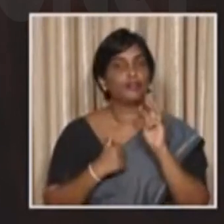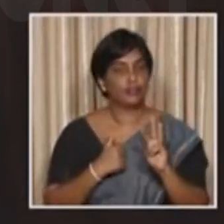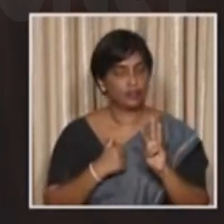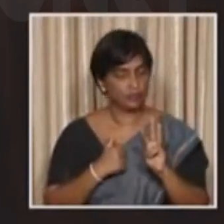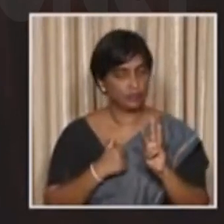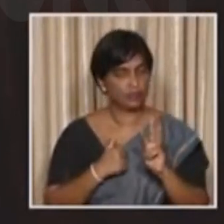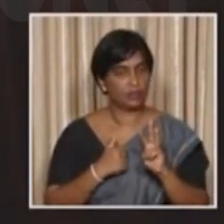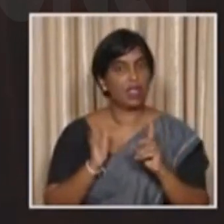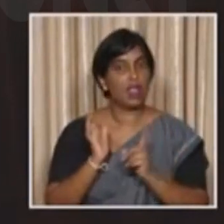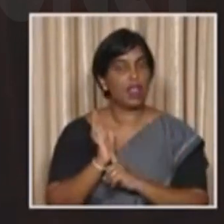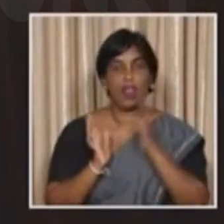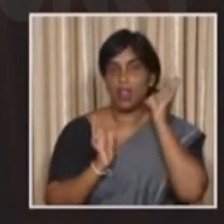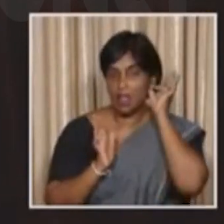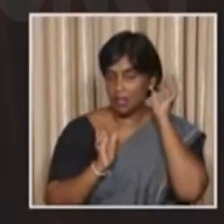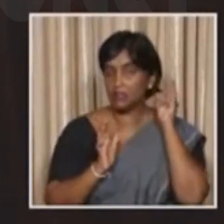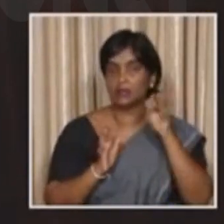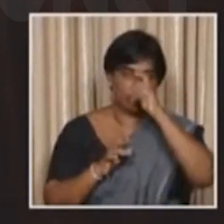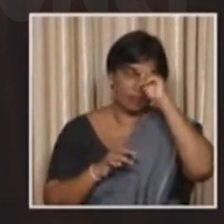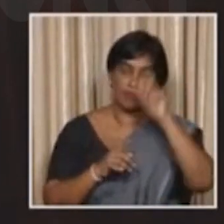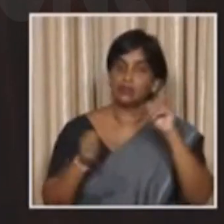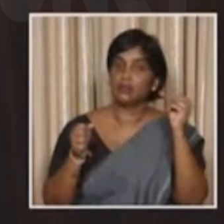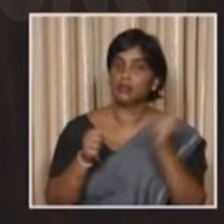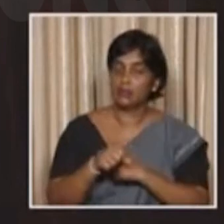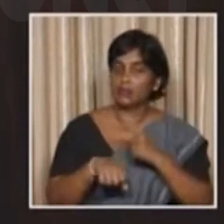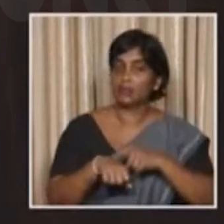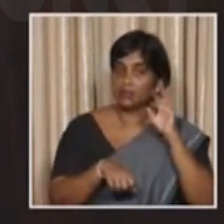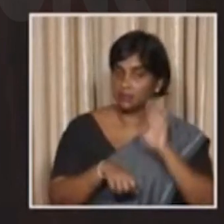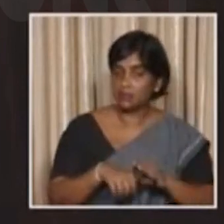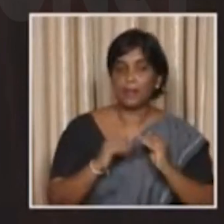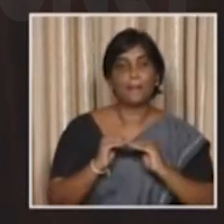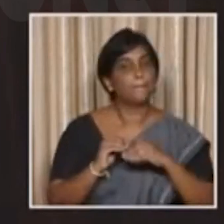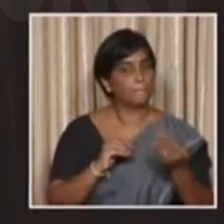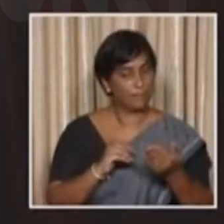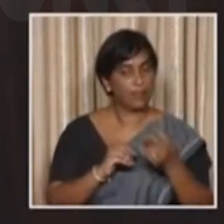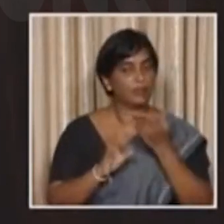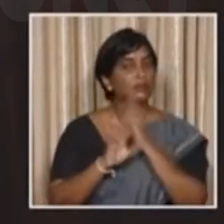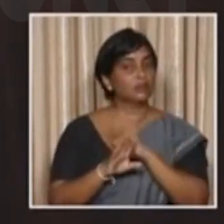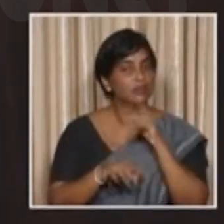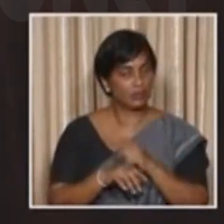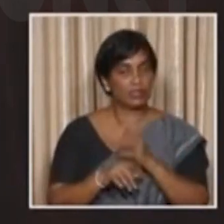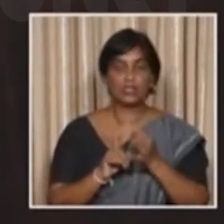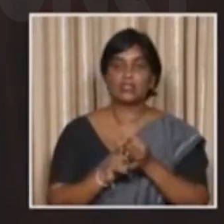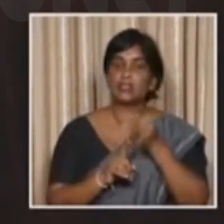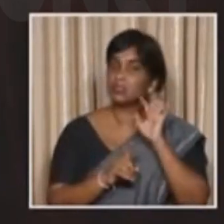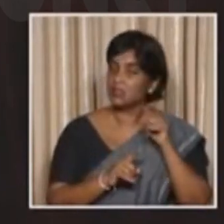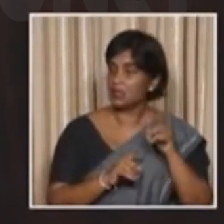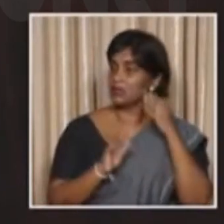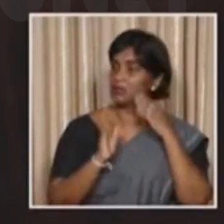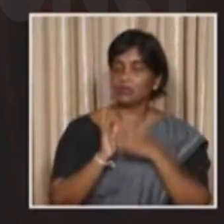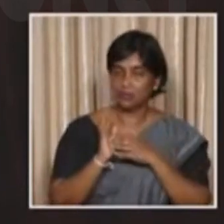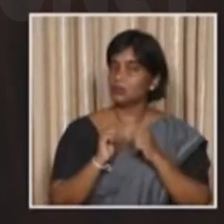වෙනිදා ලලිත් ඇතුළත් මදලි මහතා ඝාතනය වෙච්ච අවස්ථාවට පසු දින එවකට ජනාධිපතිවරයා